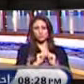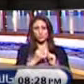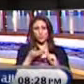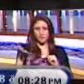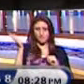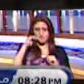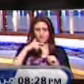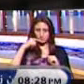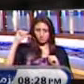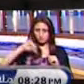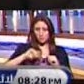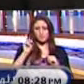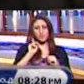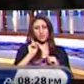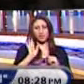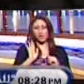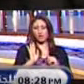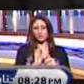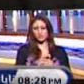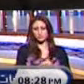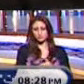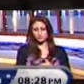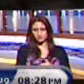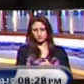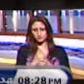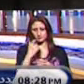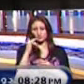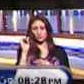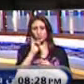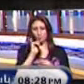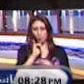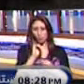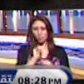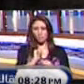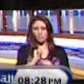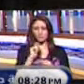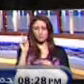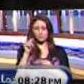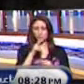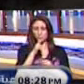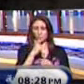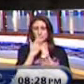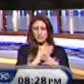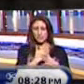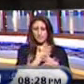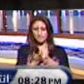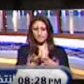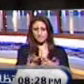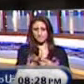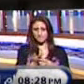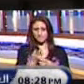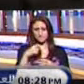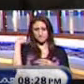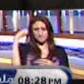بعدم مشروعيته. النقطة اللي حضرتك تفضلت وأثرتها إن